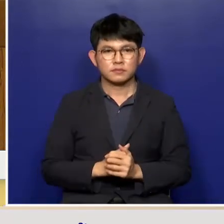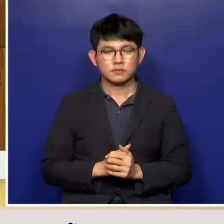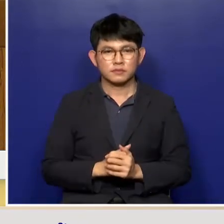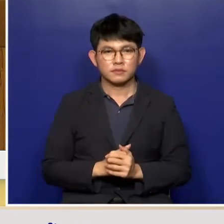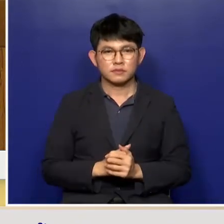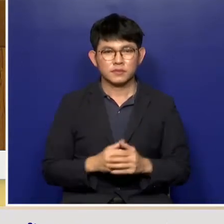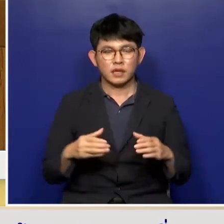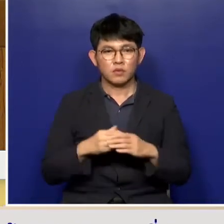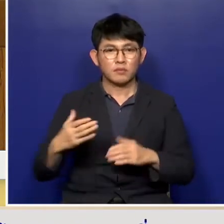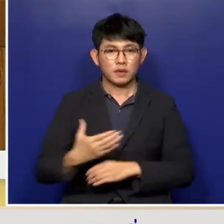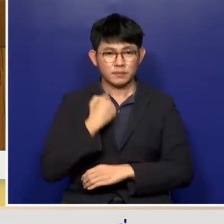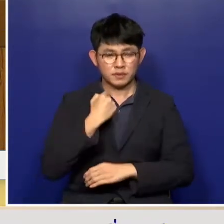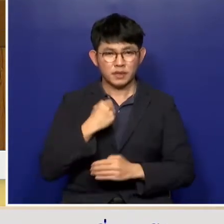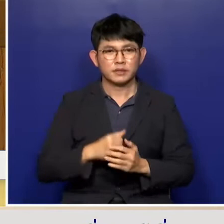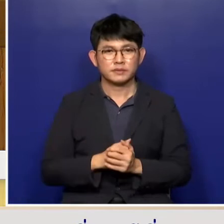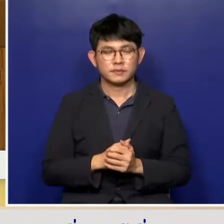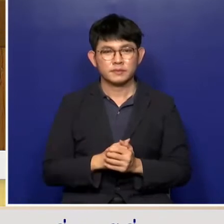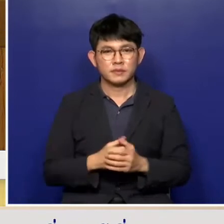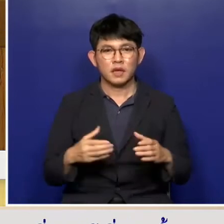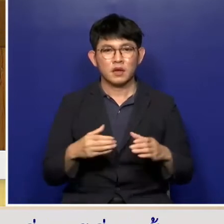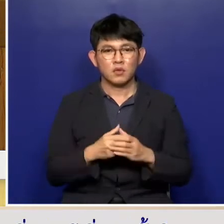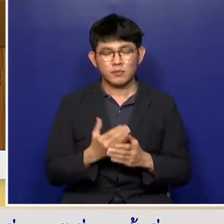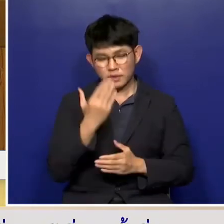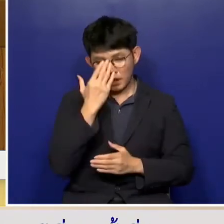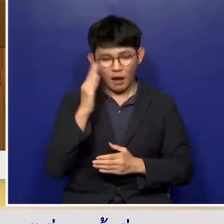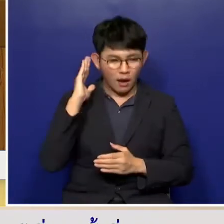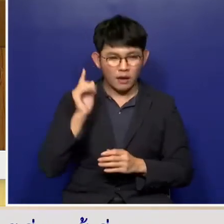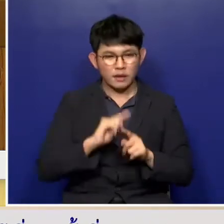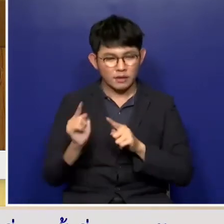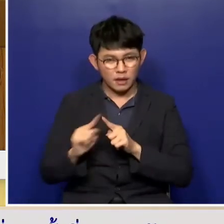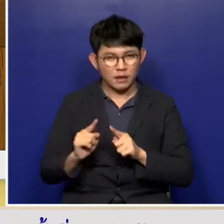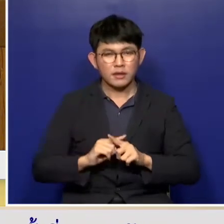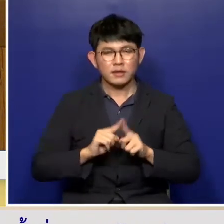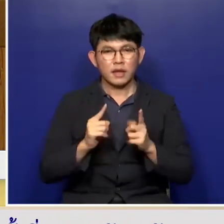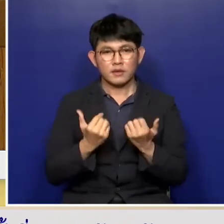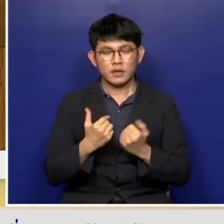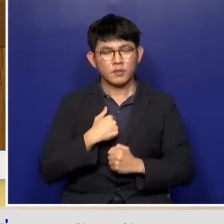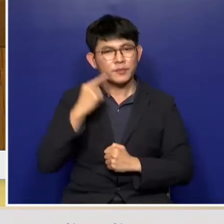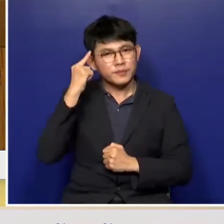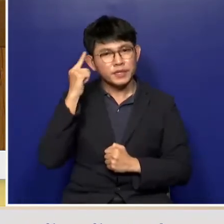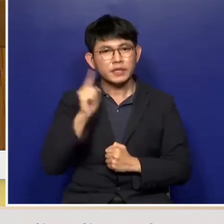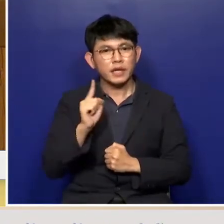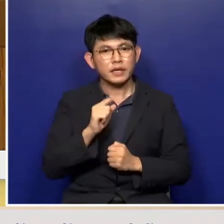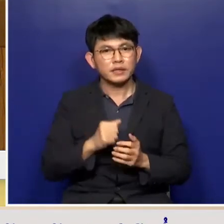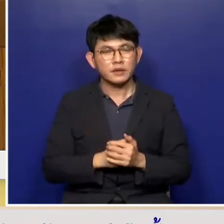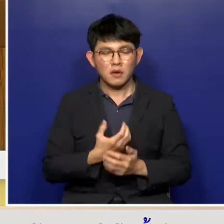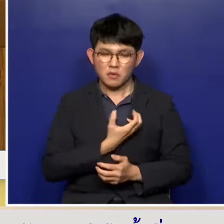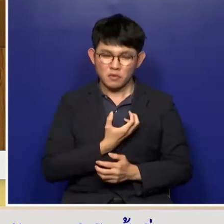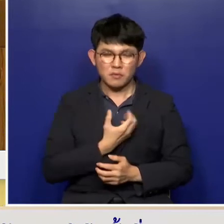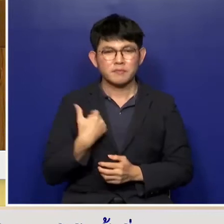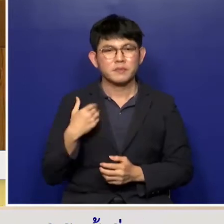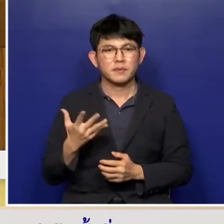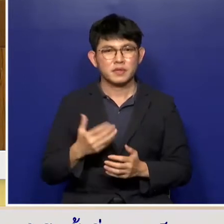ทั้งใไฟการเมือง ในไที่อยู่เบิหนาเบงลางกั้หมด แลวก็ Dawไปิดเครองแ้นโษตอะไรไป